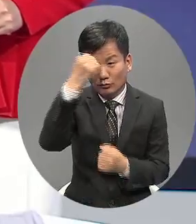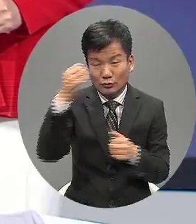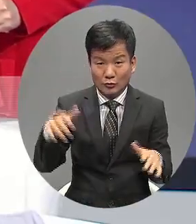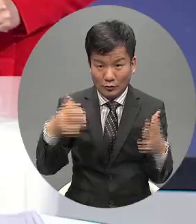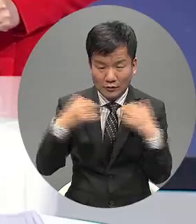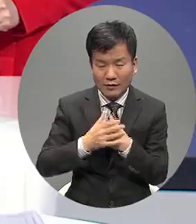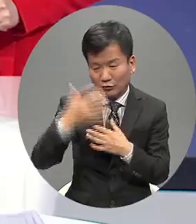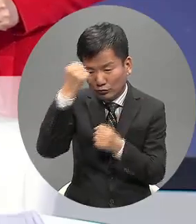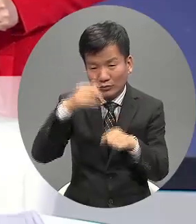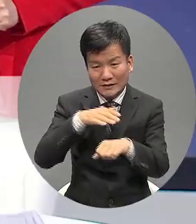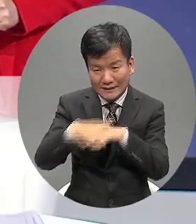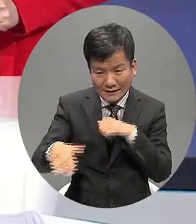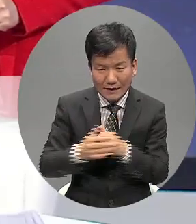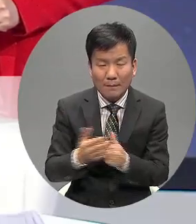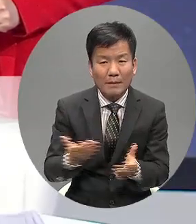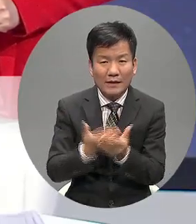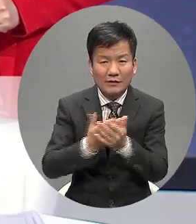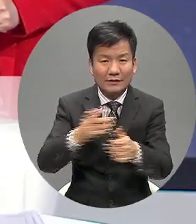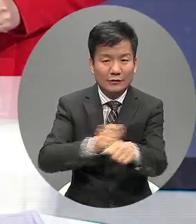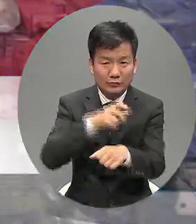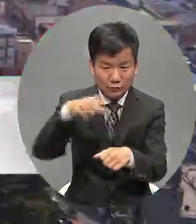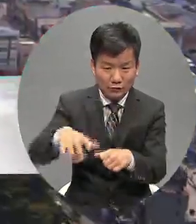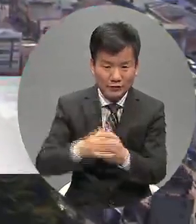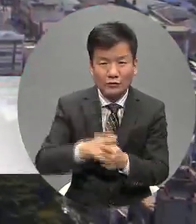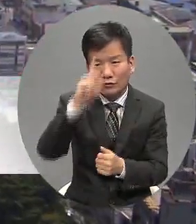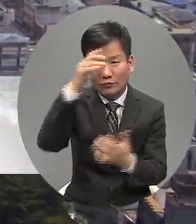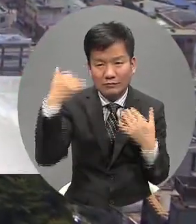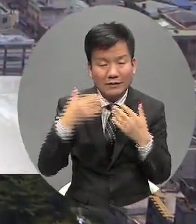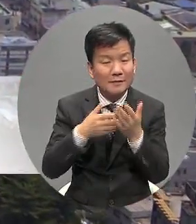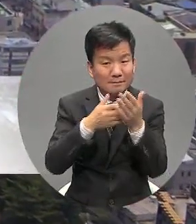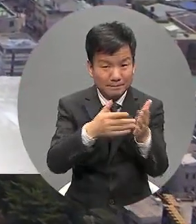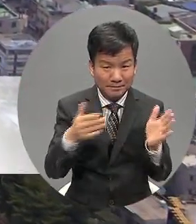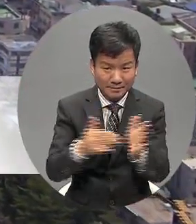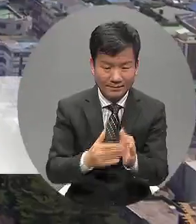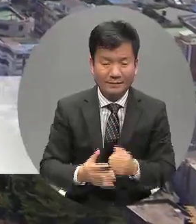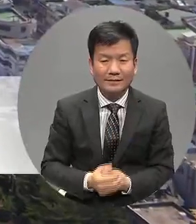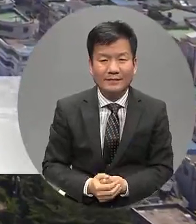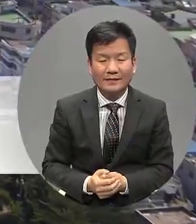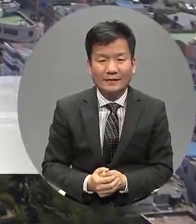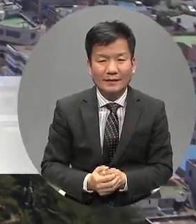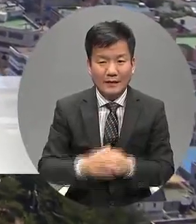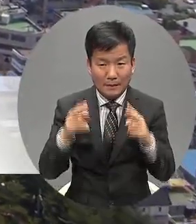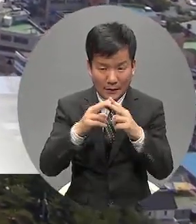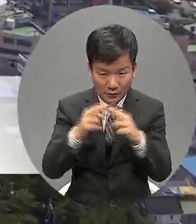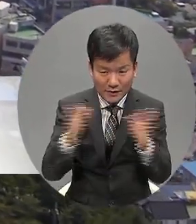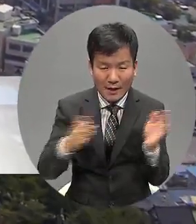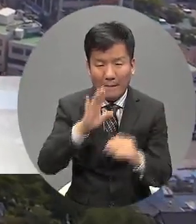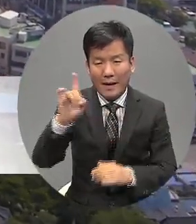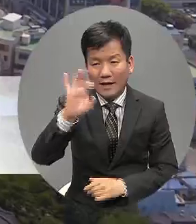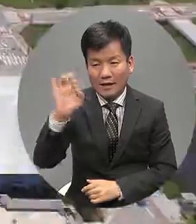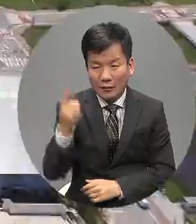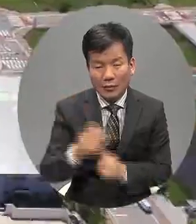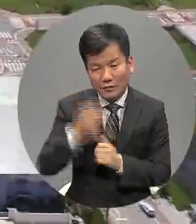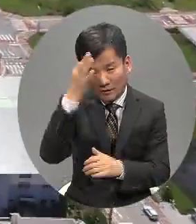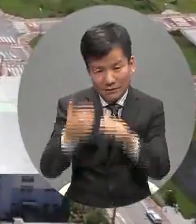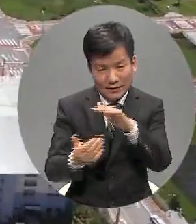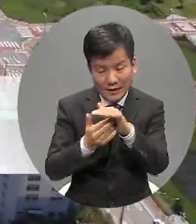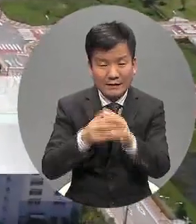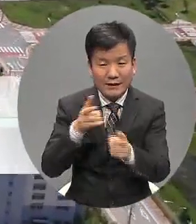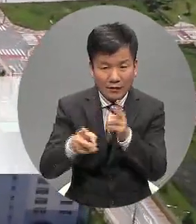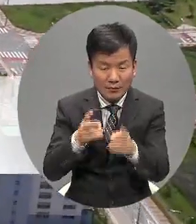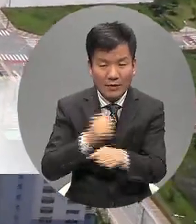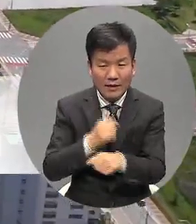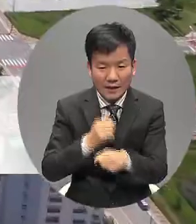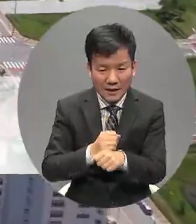충청북도가 충북형 기회발전특구 지정을 정부에 신청했습니다. 반도체와 바이오, 첨단소재 관련